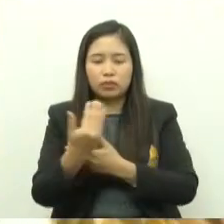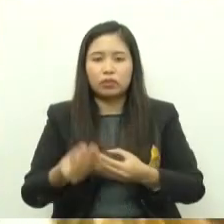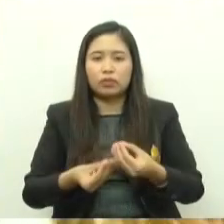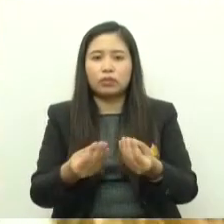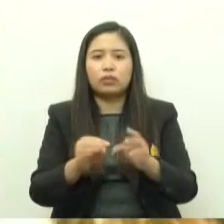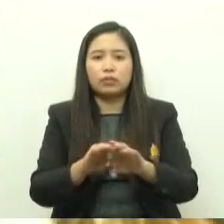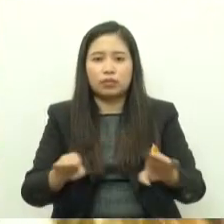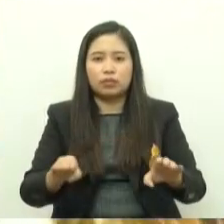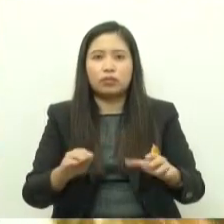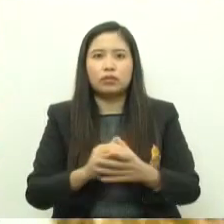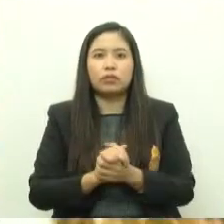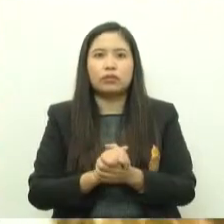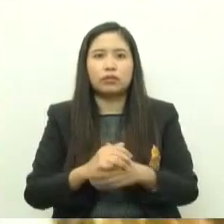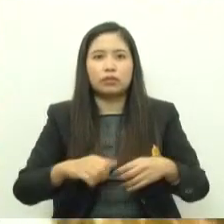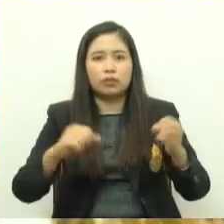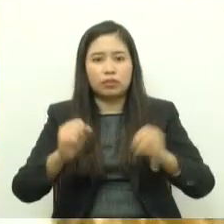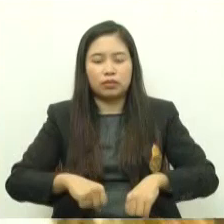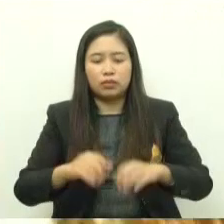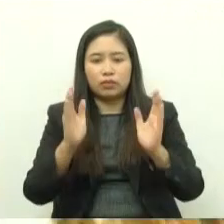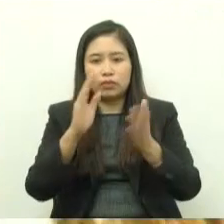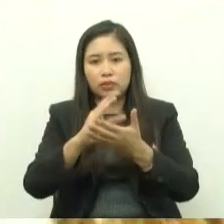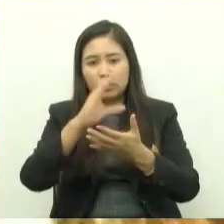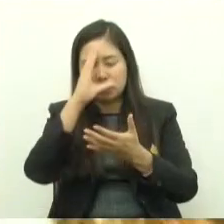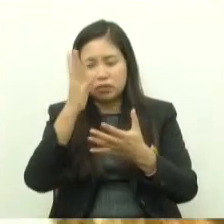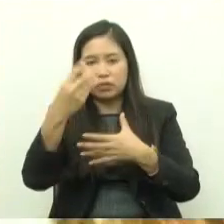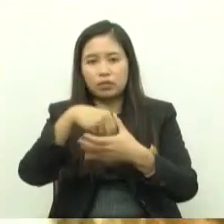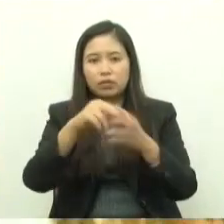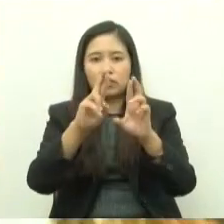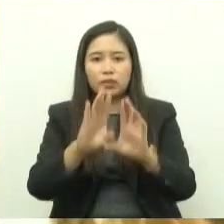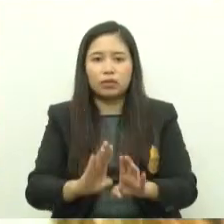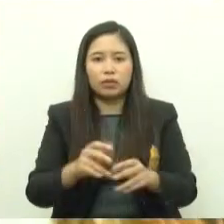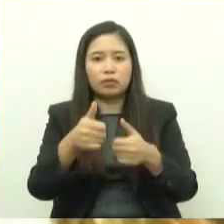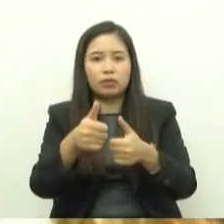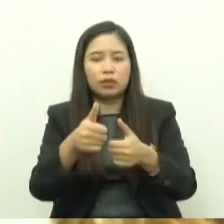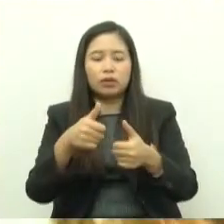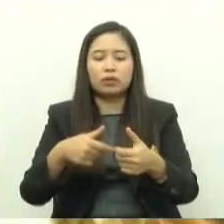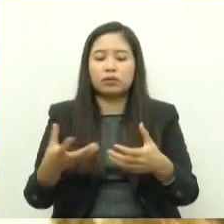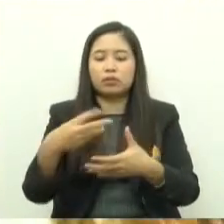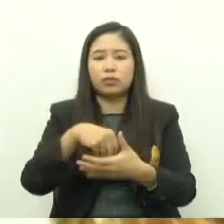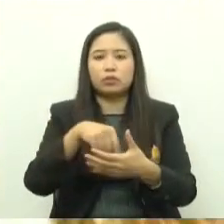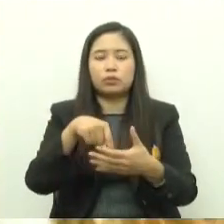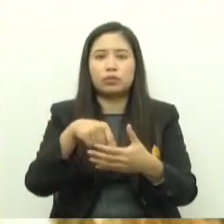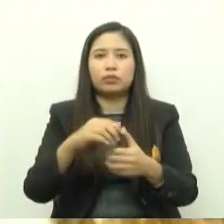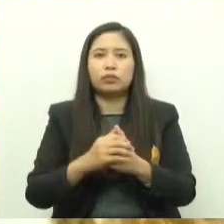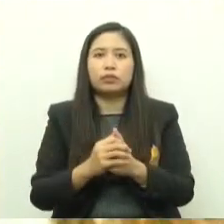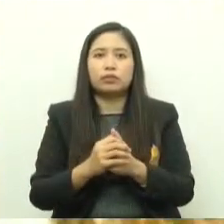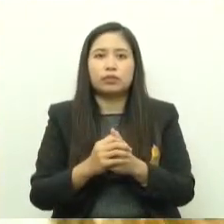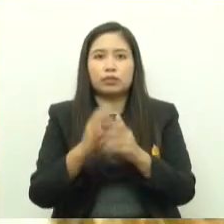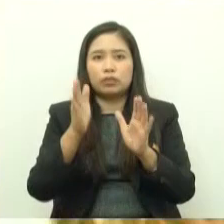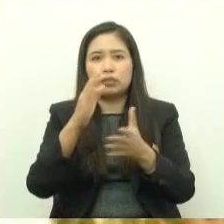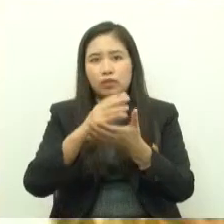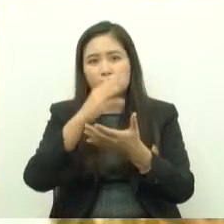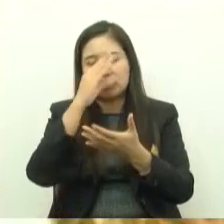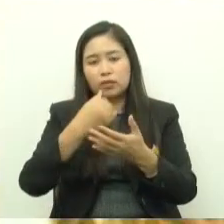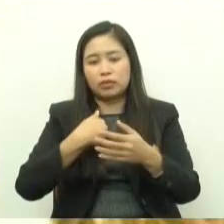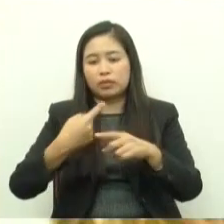ก็สามารถทำให้นักเรียนเรียนอยู่ในระบบได้ป้องกันการตกหล่นการหลุดระบบนะคะถ้าได้ได้ในสิ่งที่เขาได้